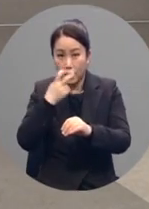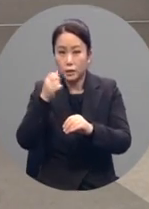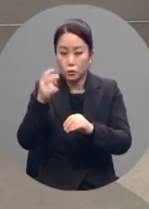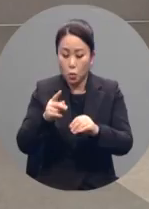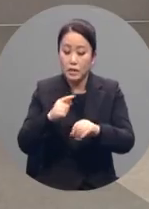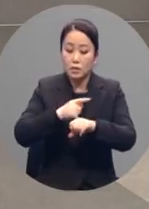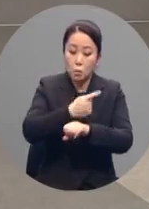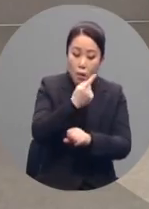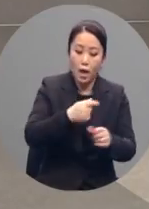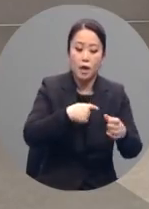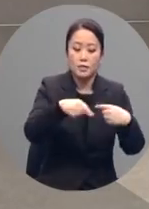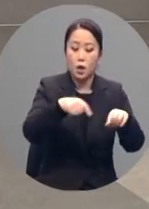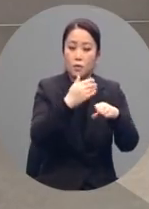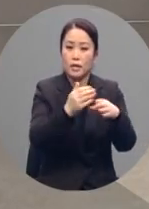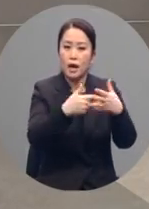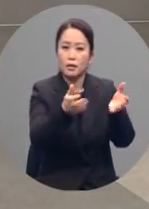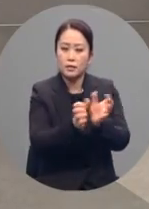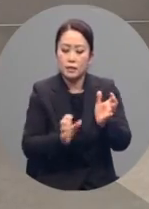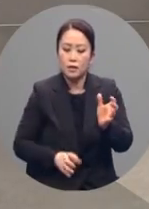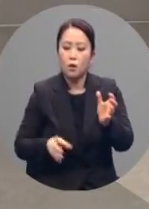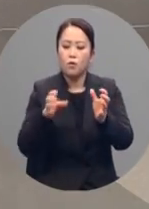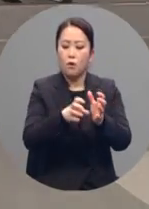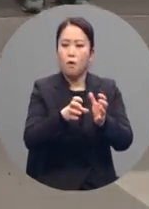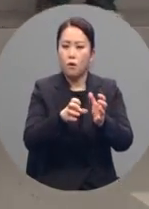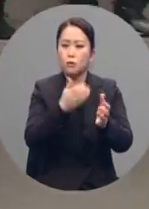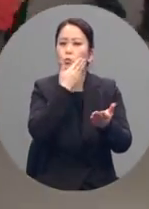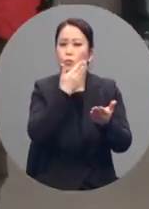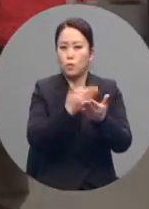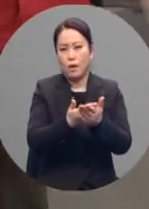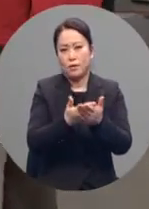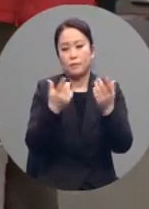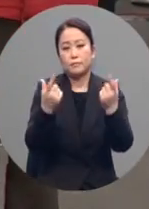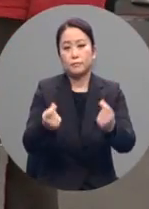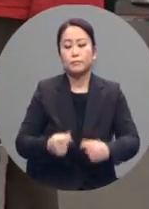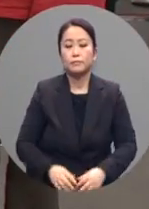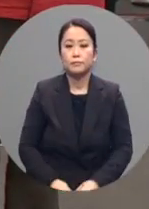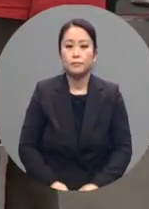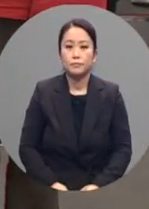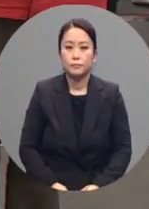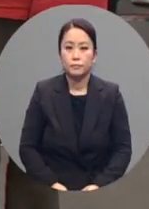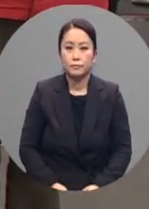선거 초반 핵심 관건으로 떠오르고 있습니다. MBC 뉴스 민성빈입니다.